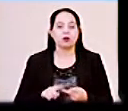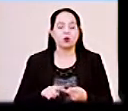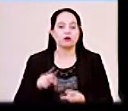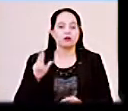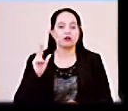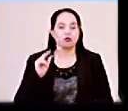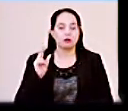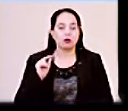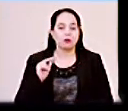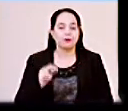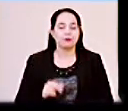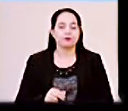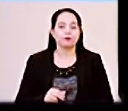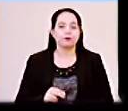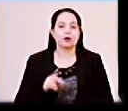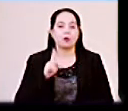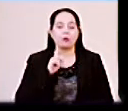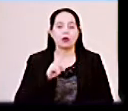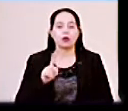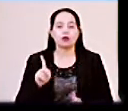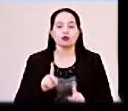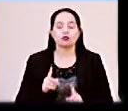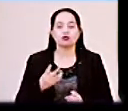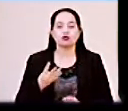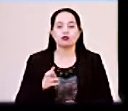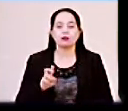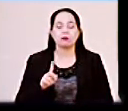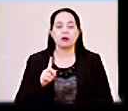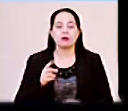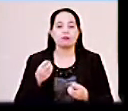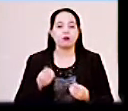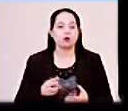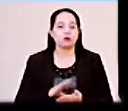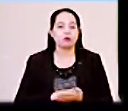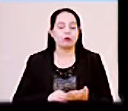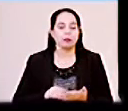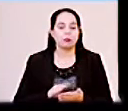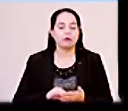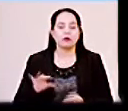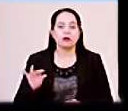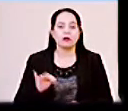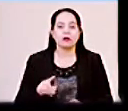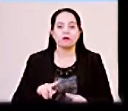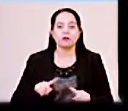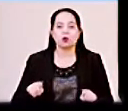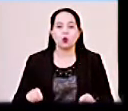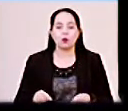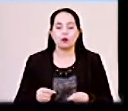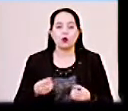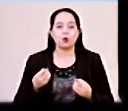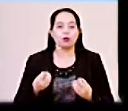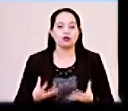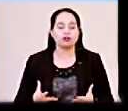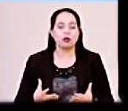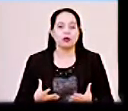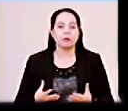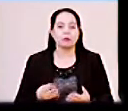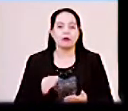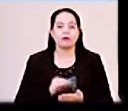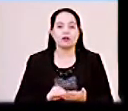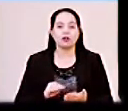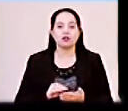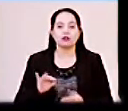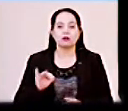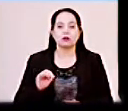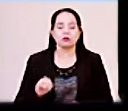числа. Пока что 4b квадрат опять переписываем и в скобках упрощаем